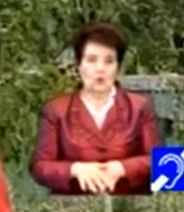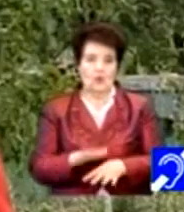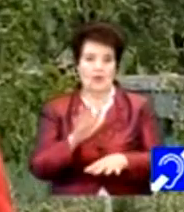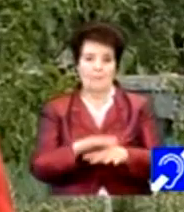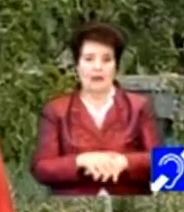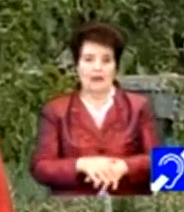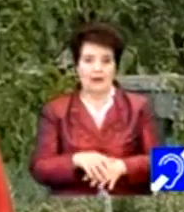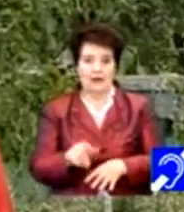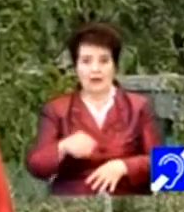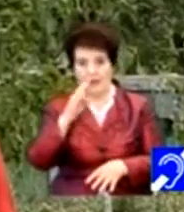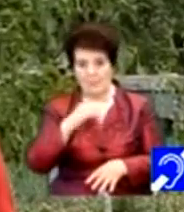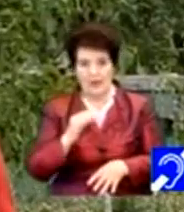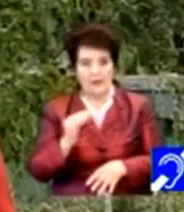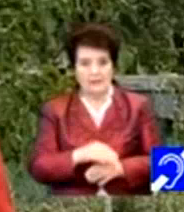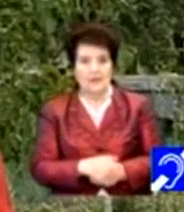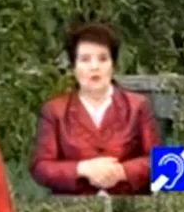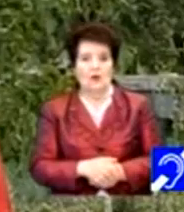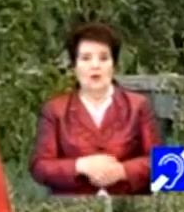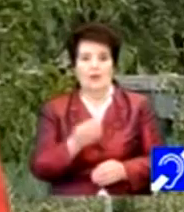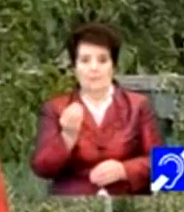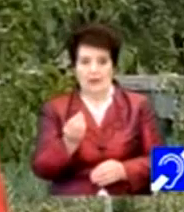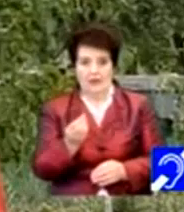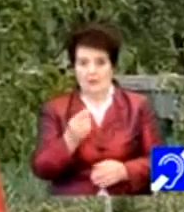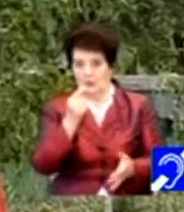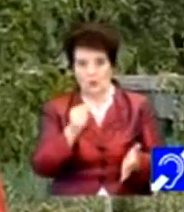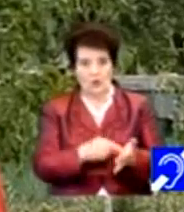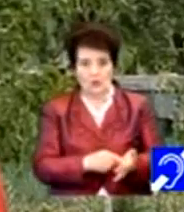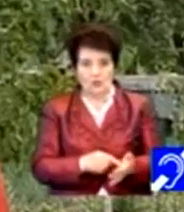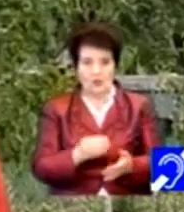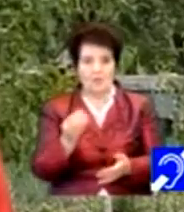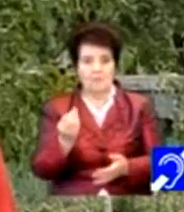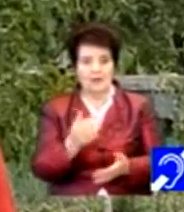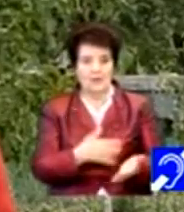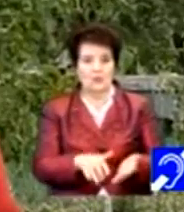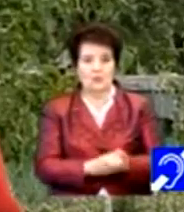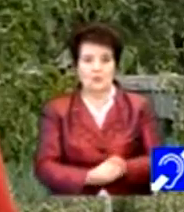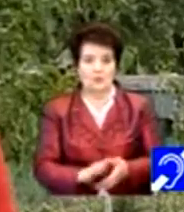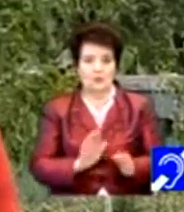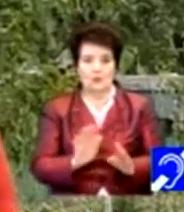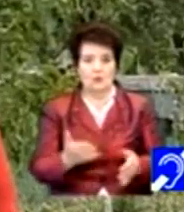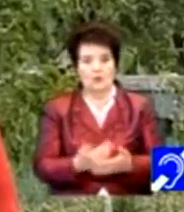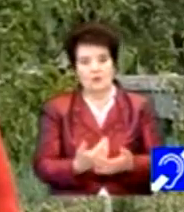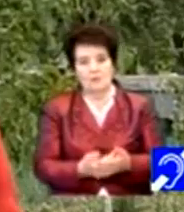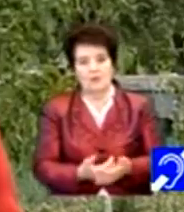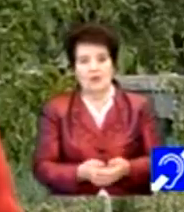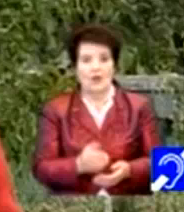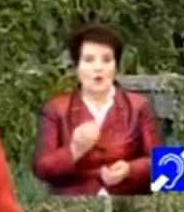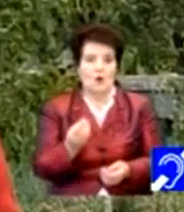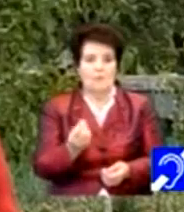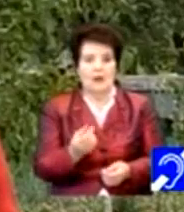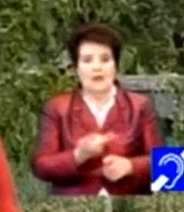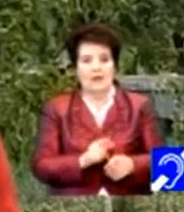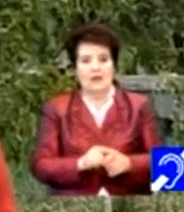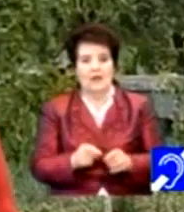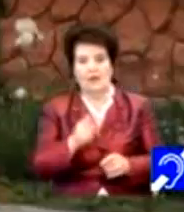ale părinților acești bani și ei nu ajung în mâinile societăților, să nu le pară cuiva că este un ban care nu